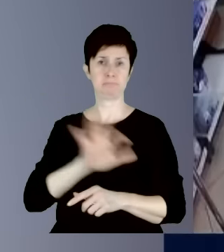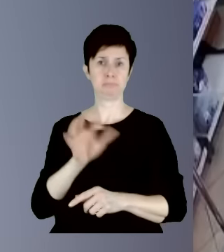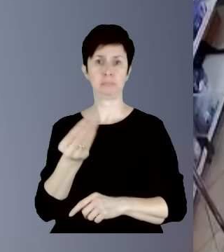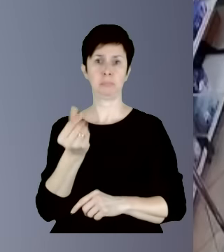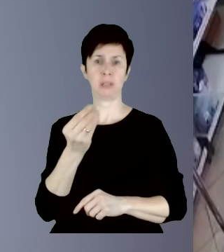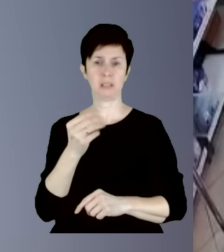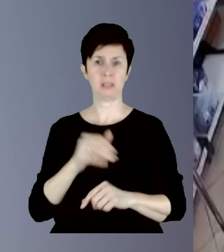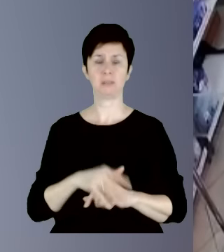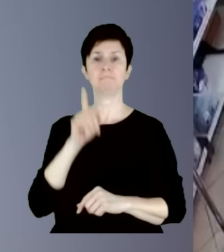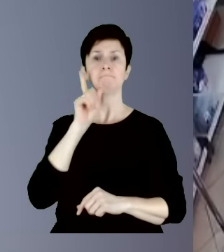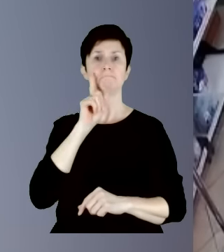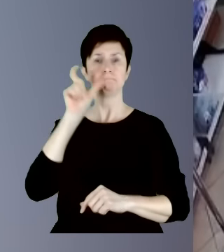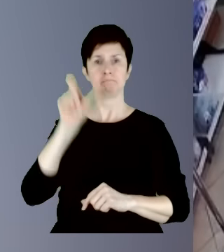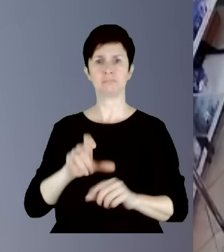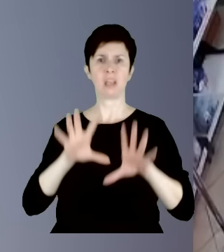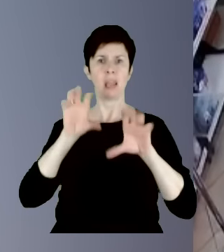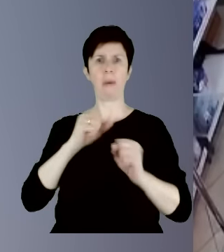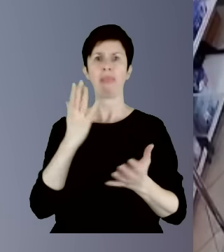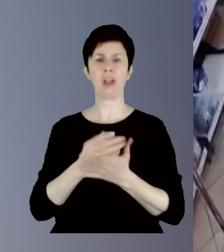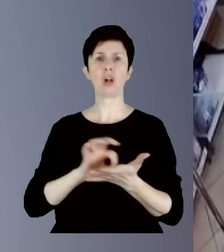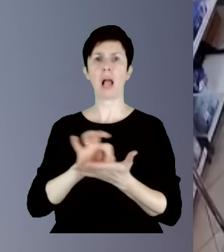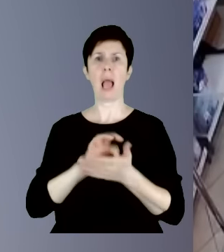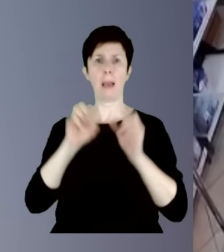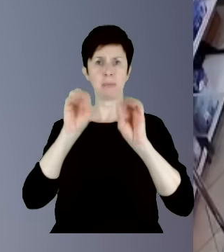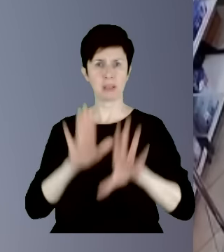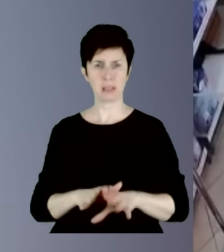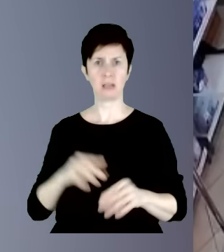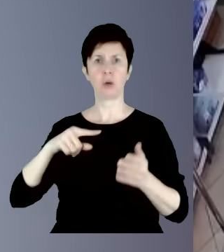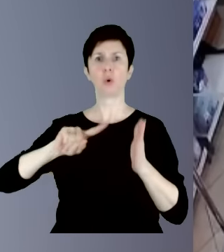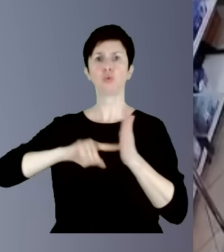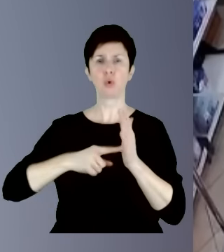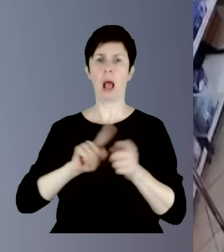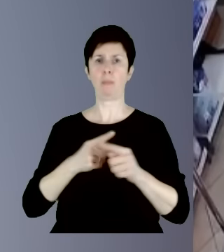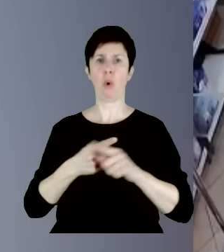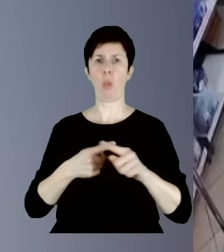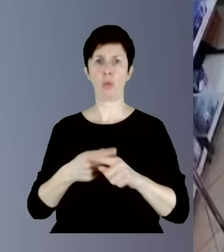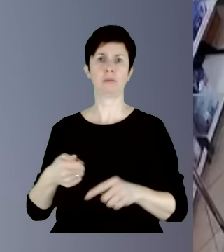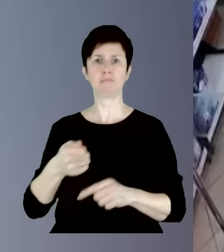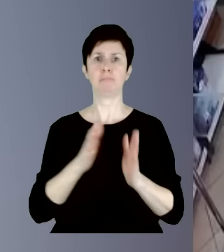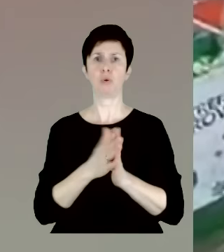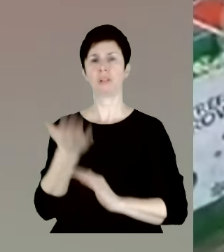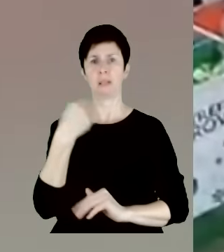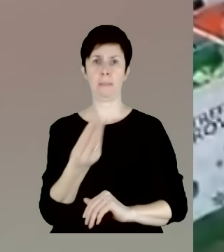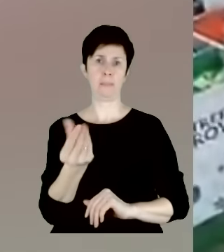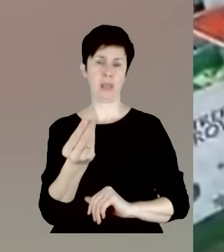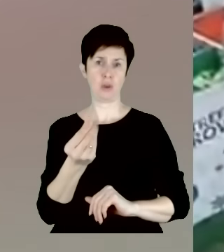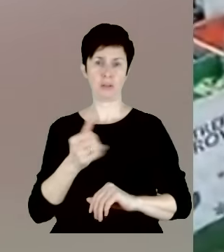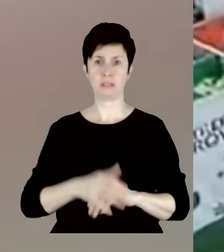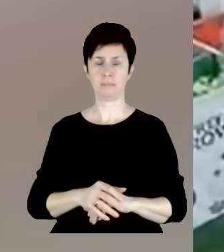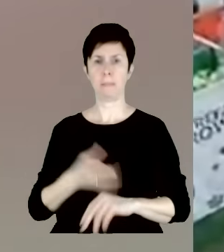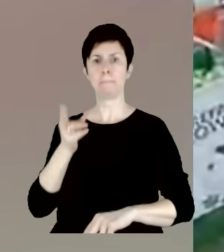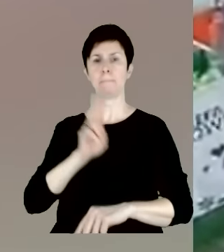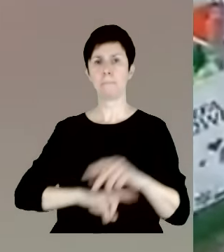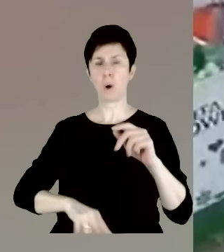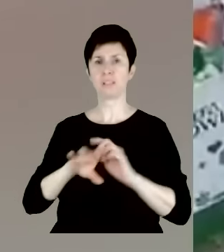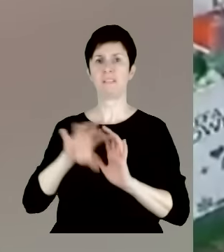ciekawe, antybohater filmu napadał tylko na apteki, wchodził do środka ze śrubokrętem lub nożem i żądał od farmaceutek wydania gotówki z kas fiskalnych. Policjanci z komisariatu